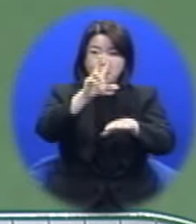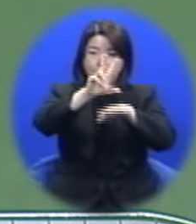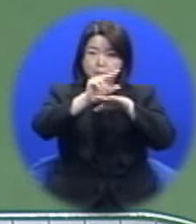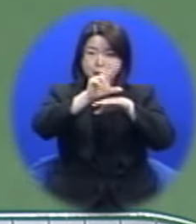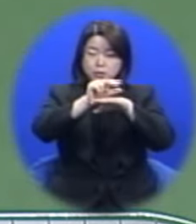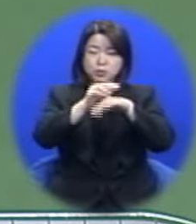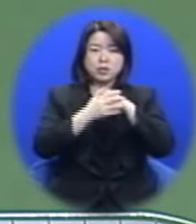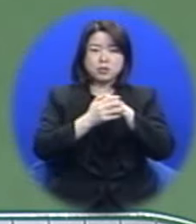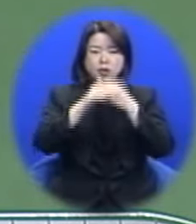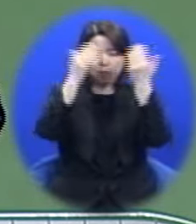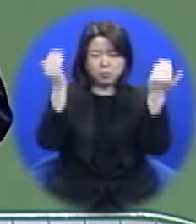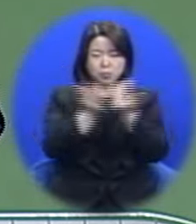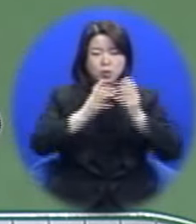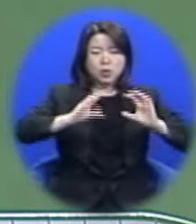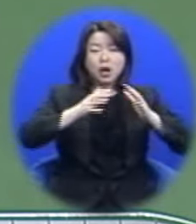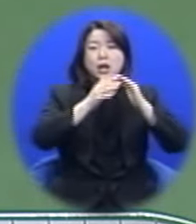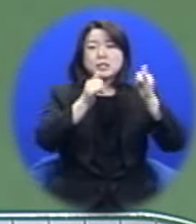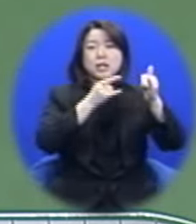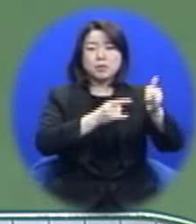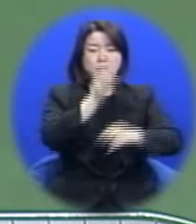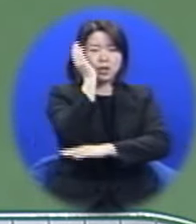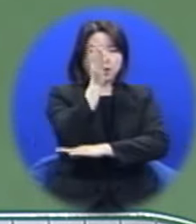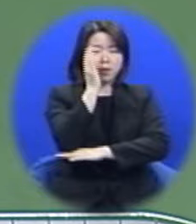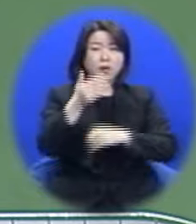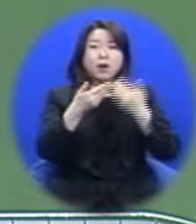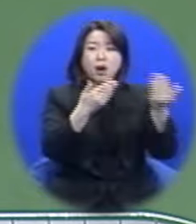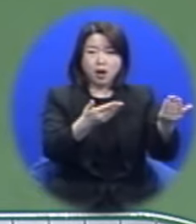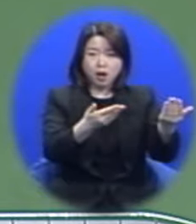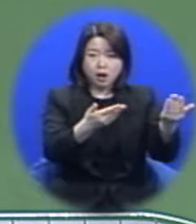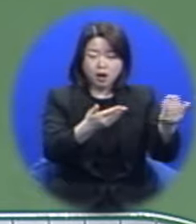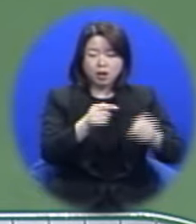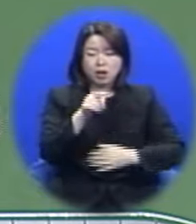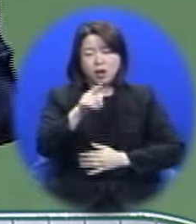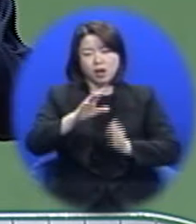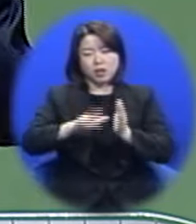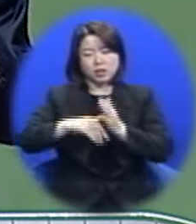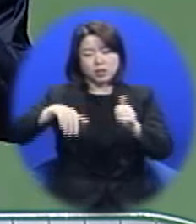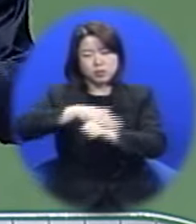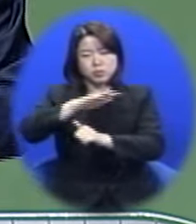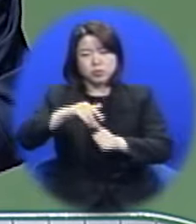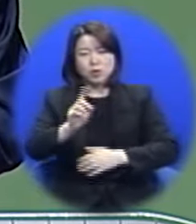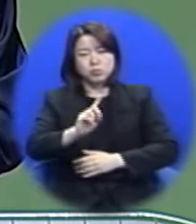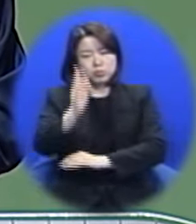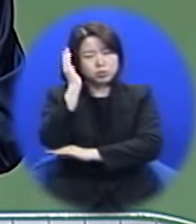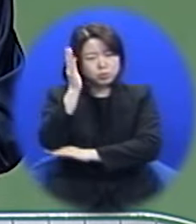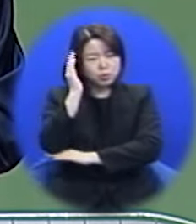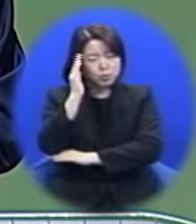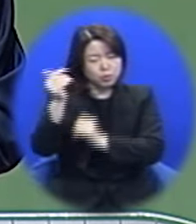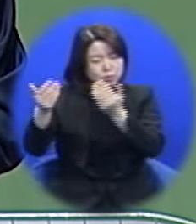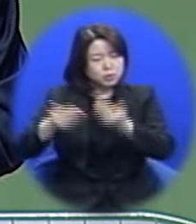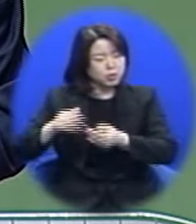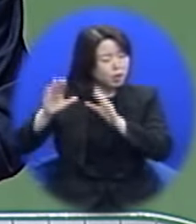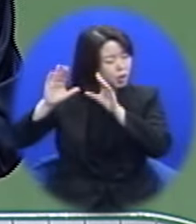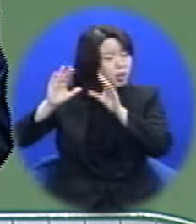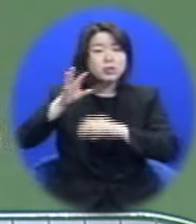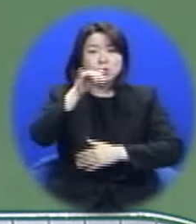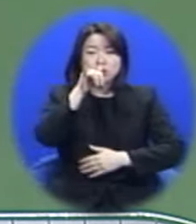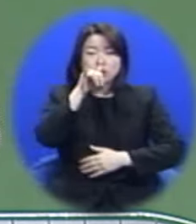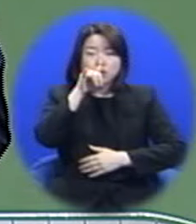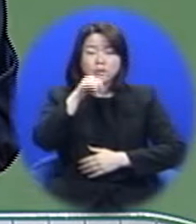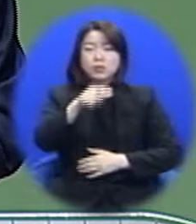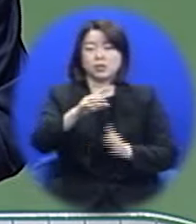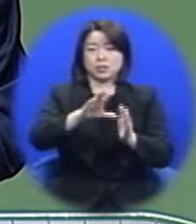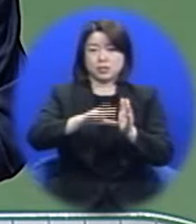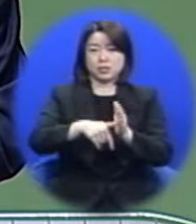했는데 무슨 설교를 도대체 이런 상황에서 하실까 다들 귀를 기울였습니다. 그때